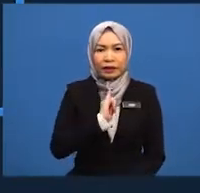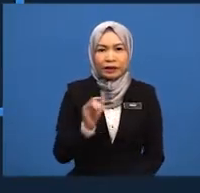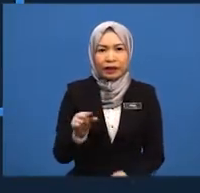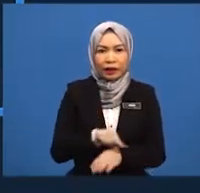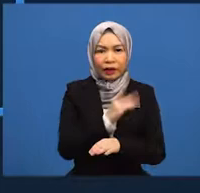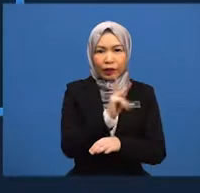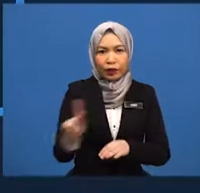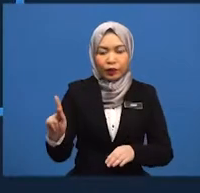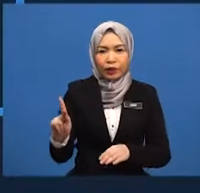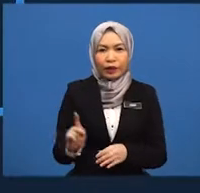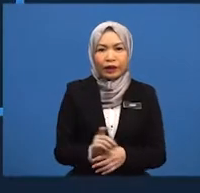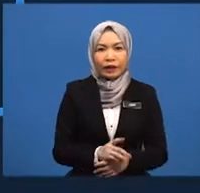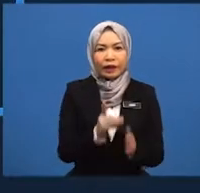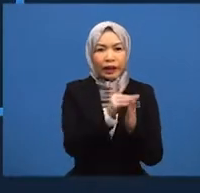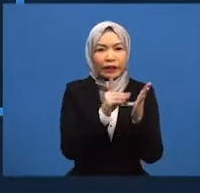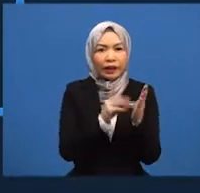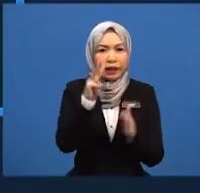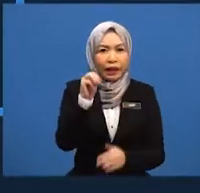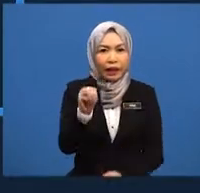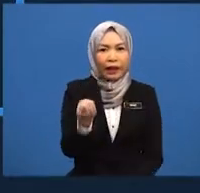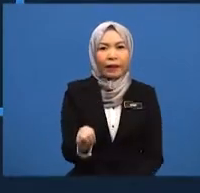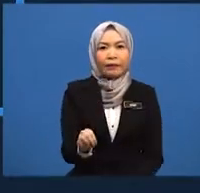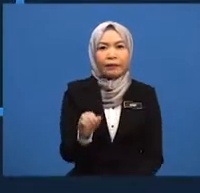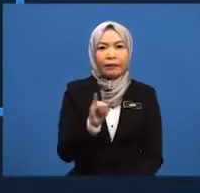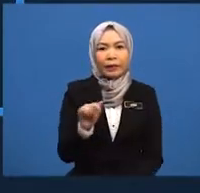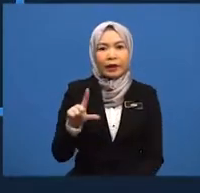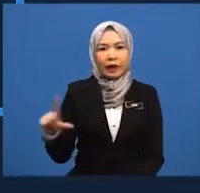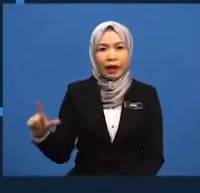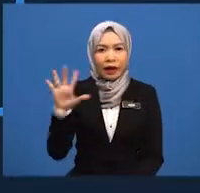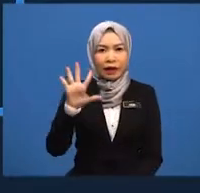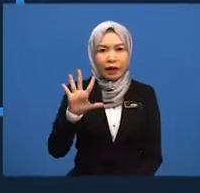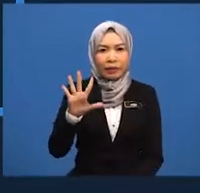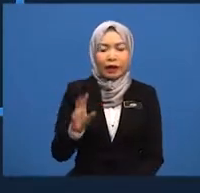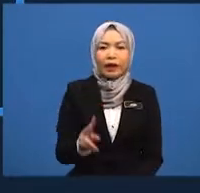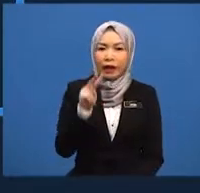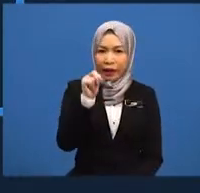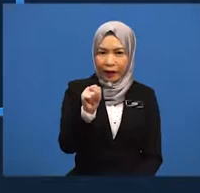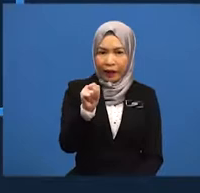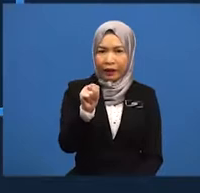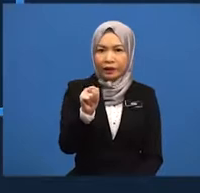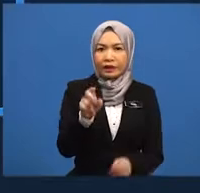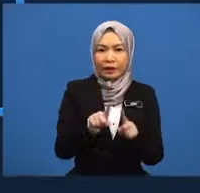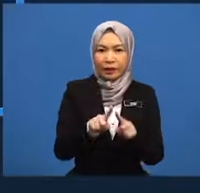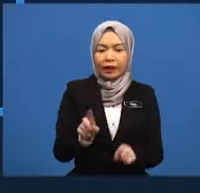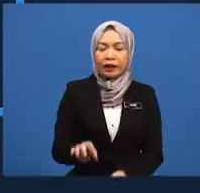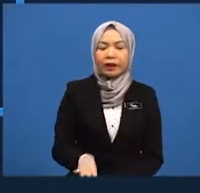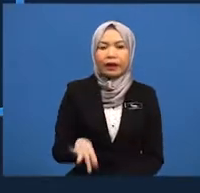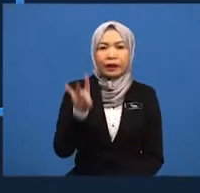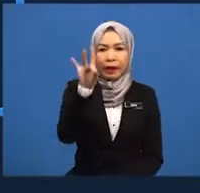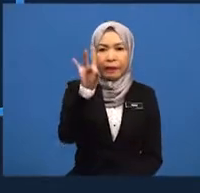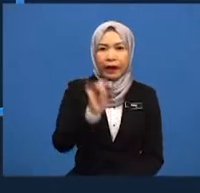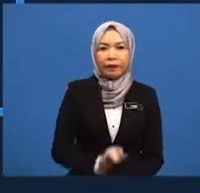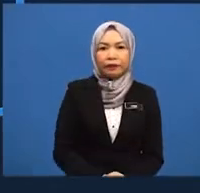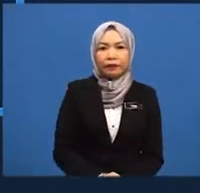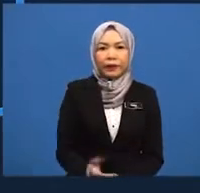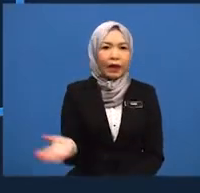sampel data M adalah 5, manakala N adalah 8. Mari mulakan